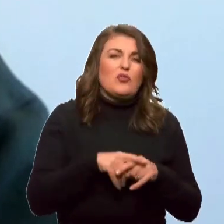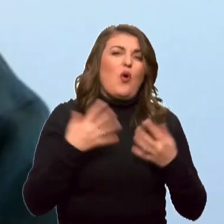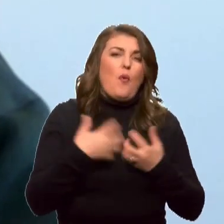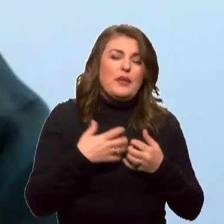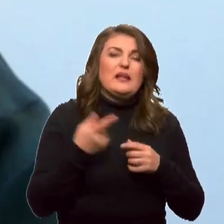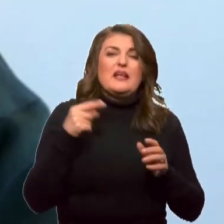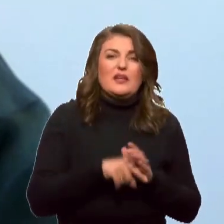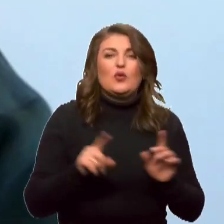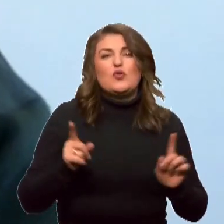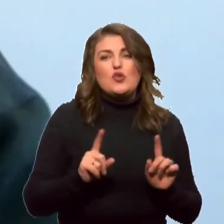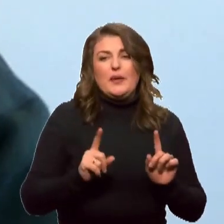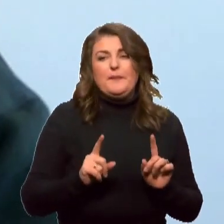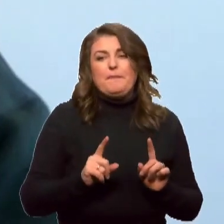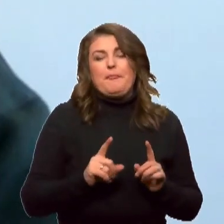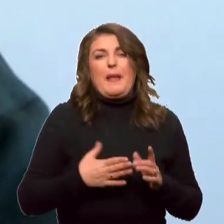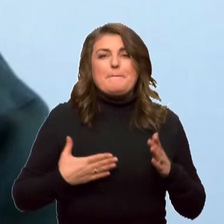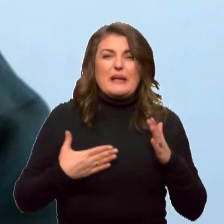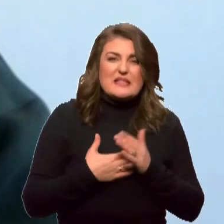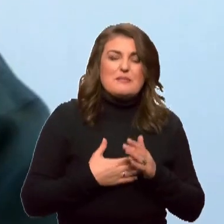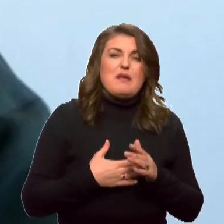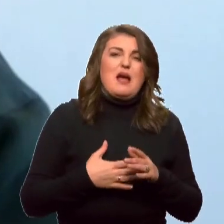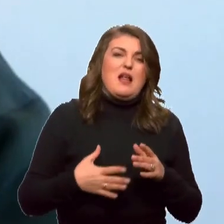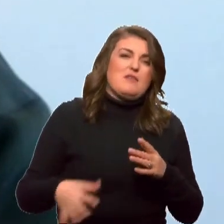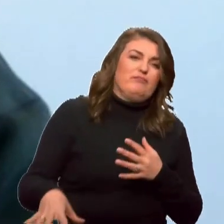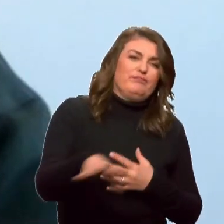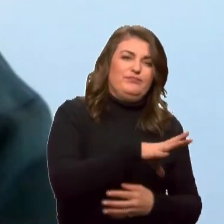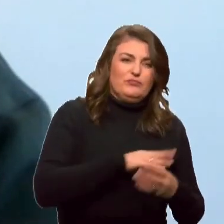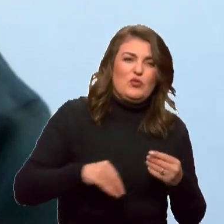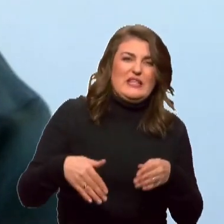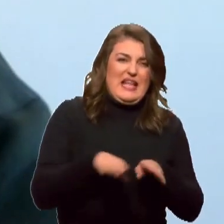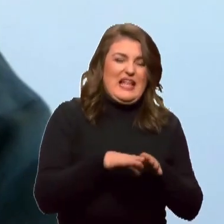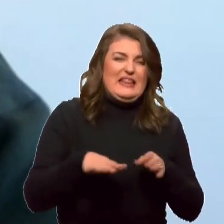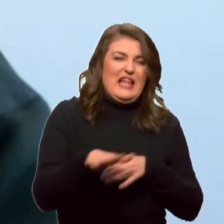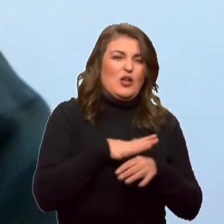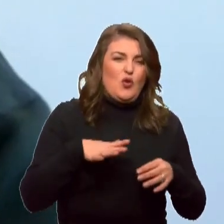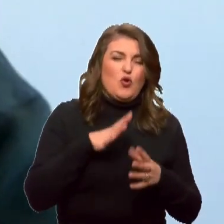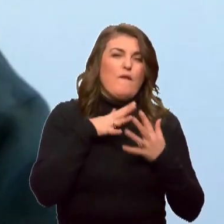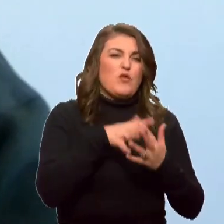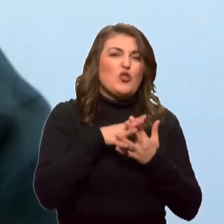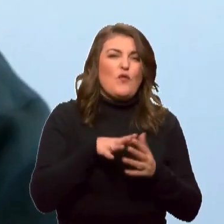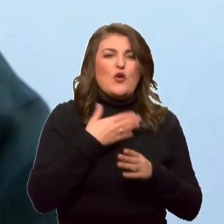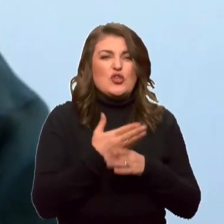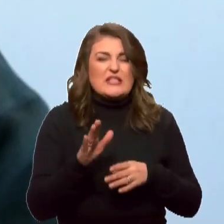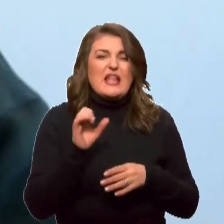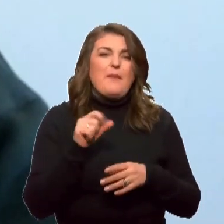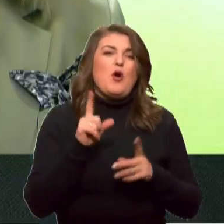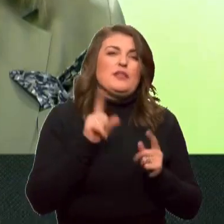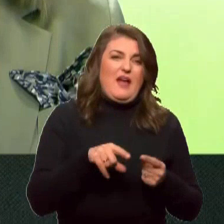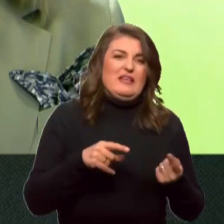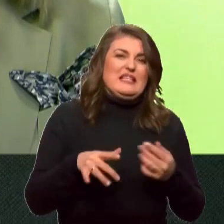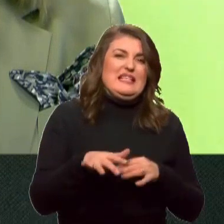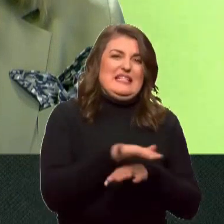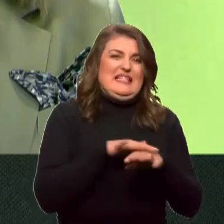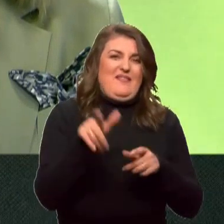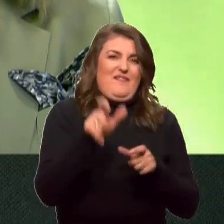для того, щоб максимально покрити територію фронтової частини або навіть, ну, навіть цивільних місць,